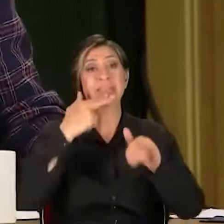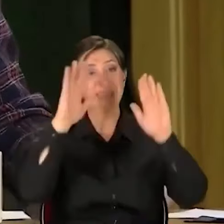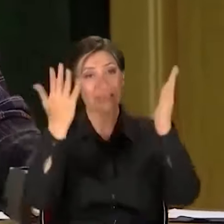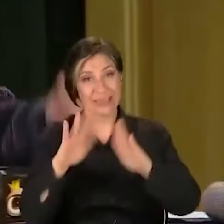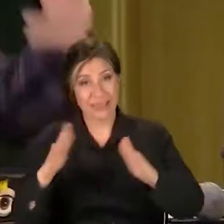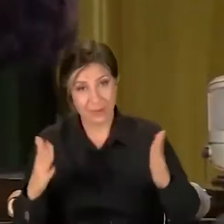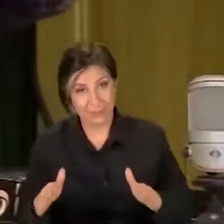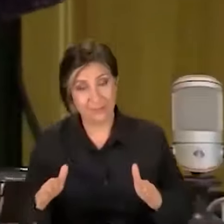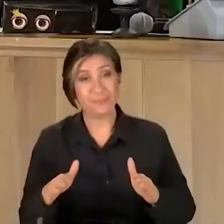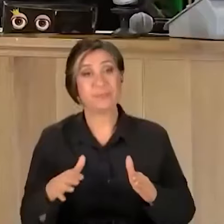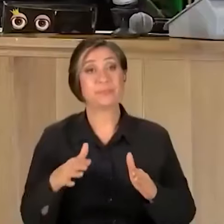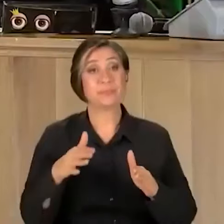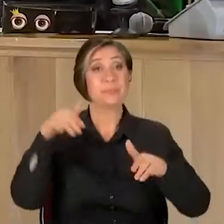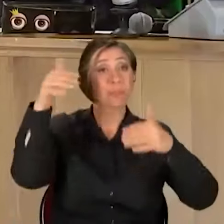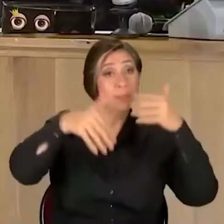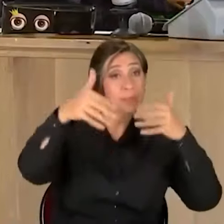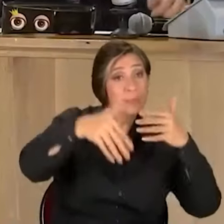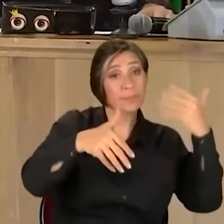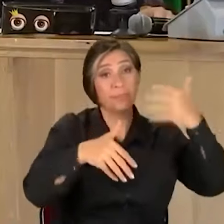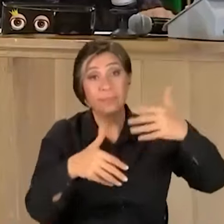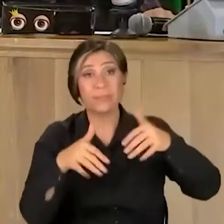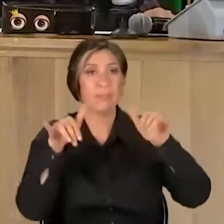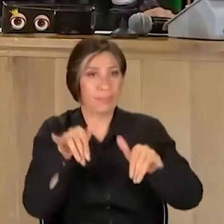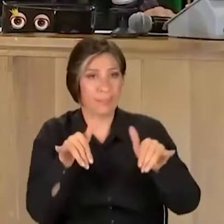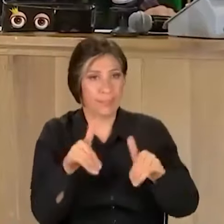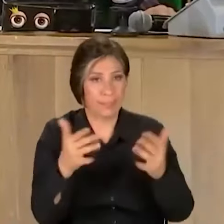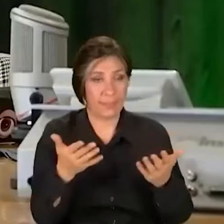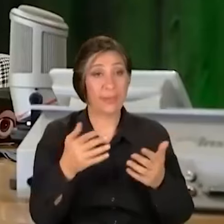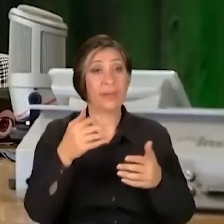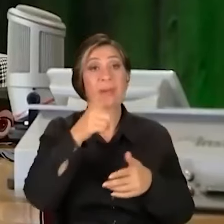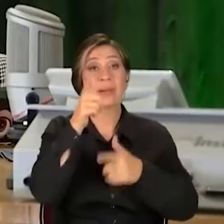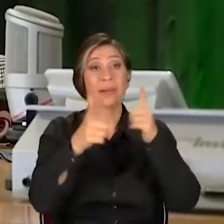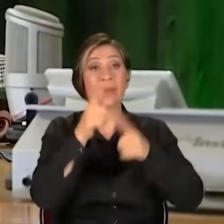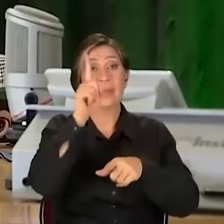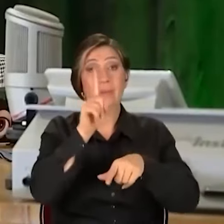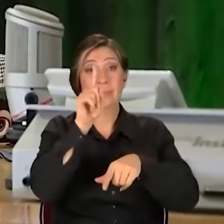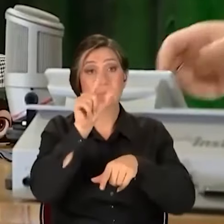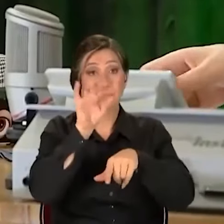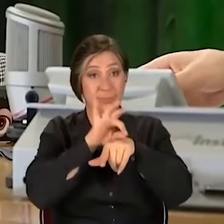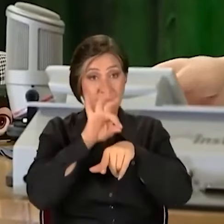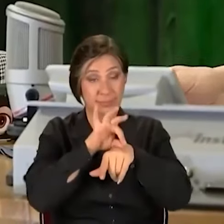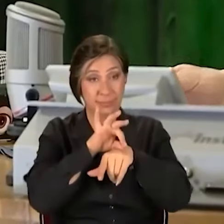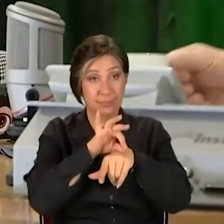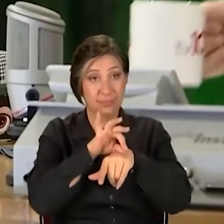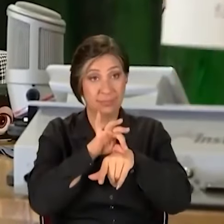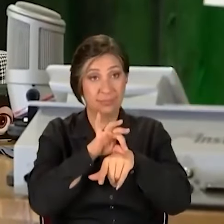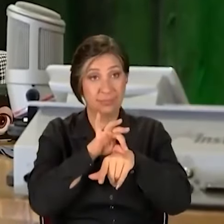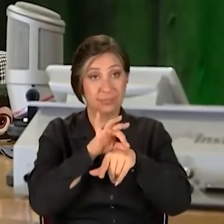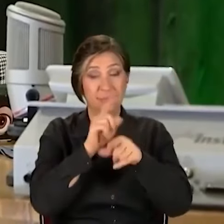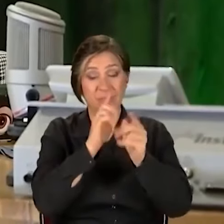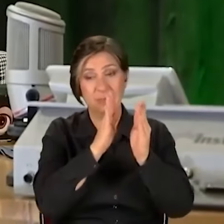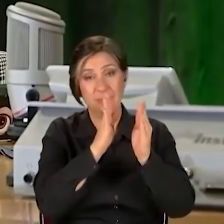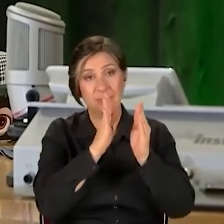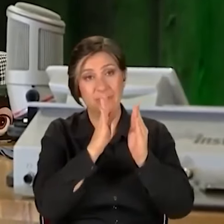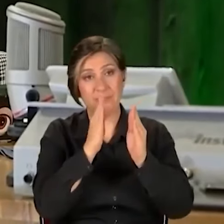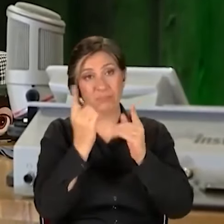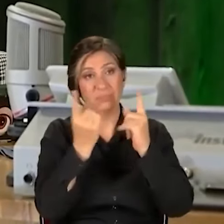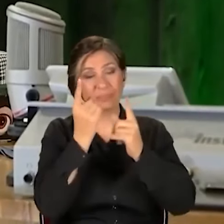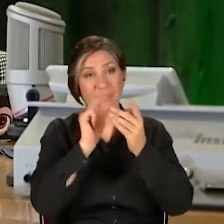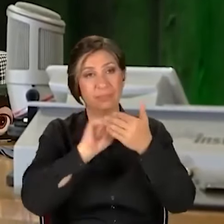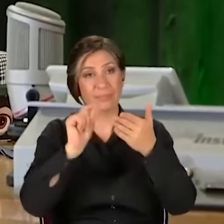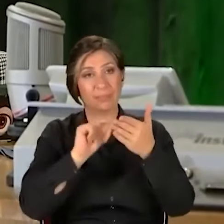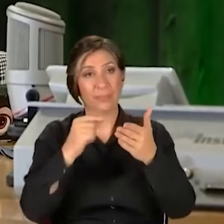kızlar. Doğru söylüyorsun abi. Ve şimdi hareketler. Klipte ilk 1,5 dakika sarkastik bir şeyler